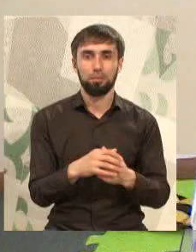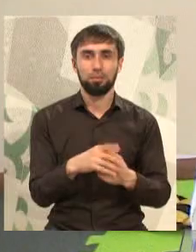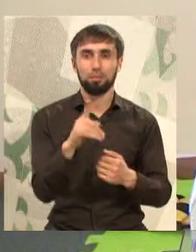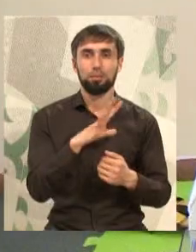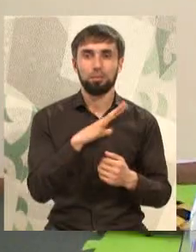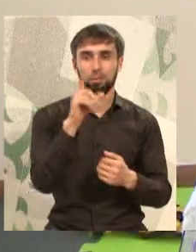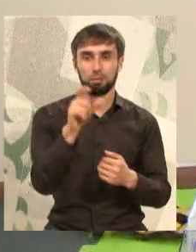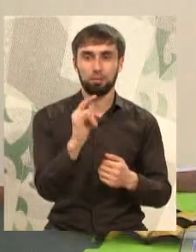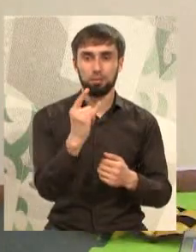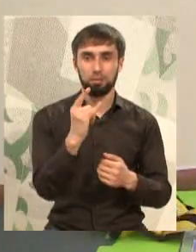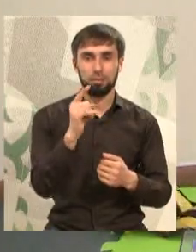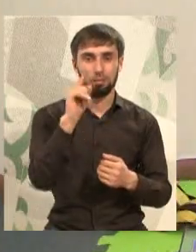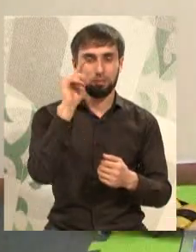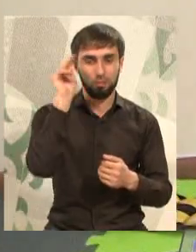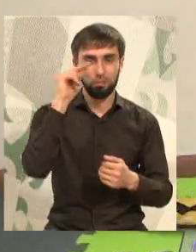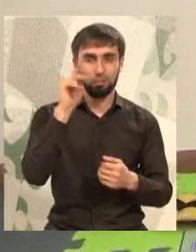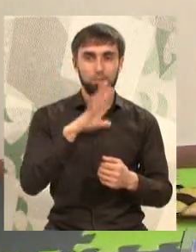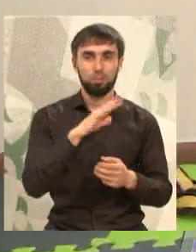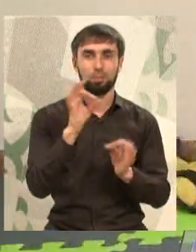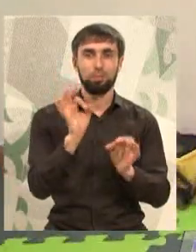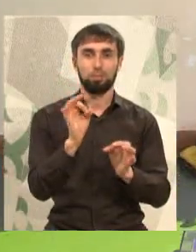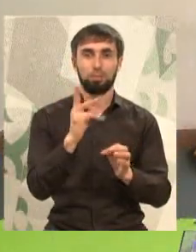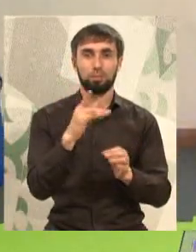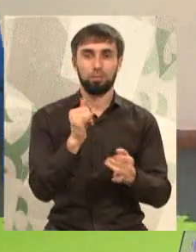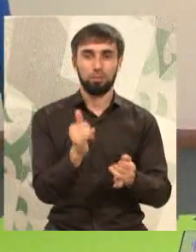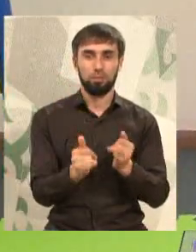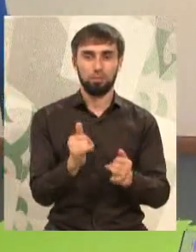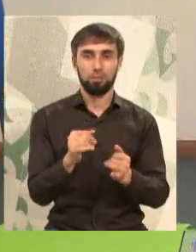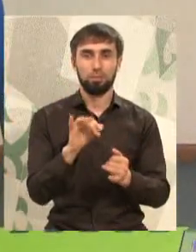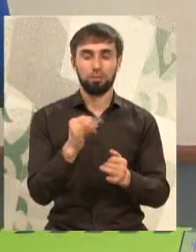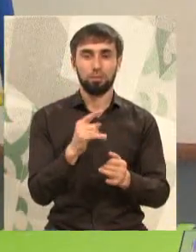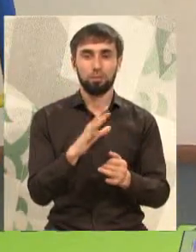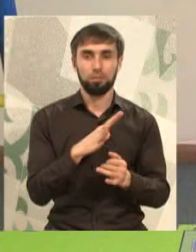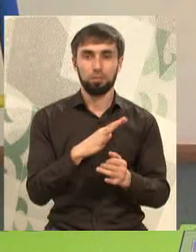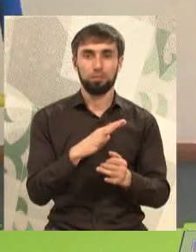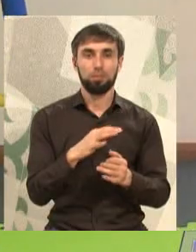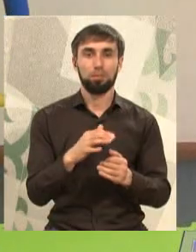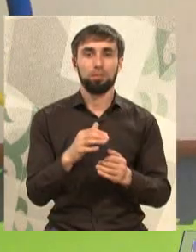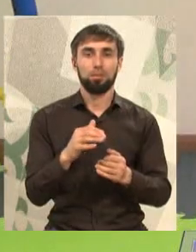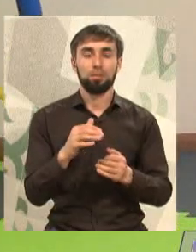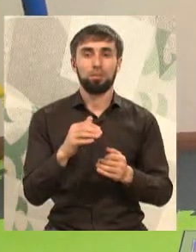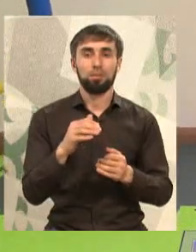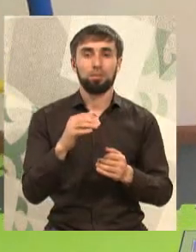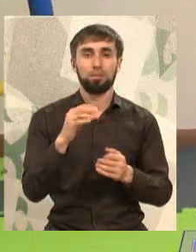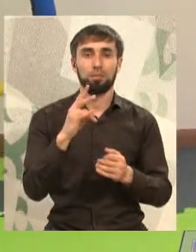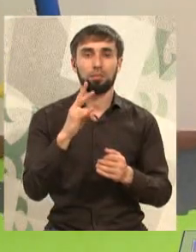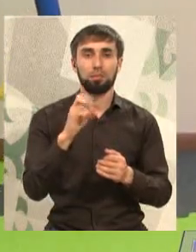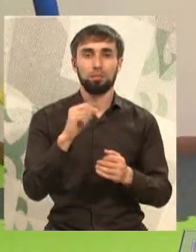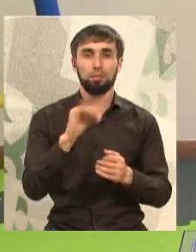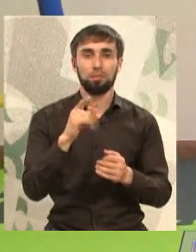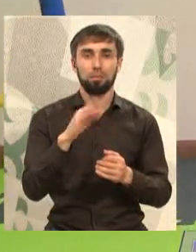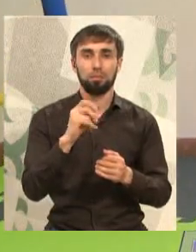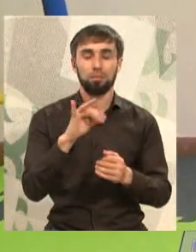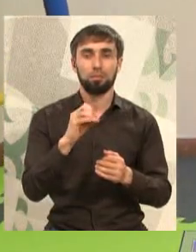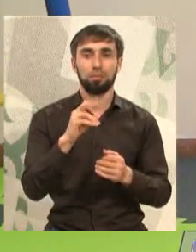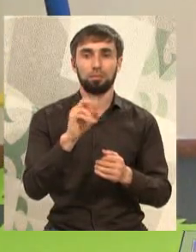ногу, увеличивать нагрузку и снимать нагрузку на нижние конечности путем натягивания канатов.